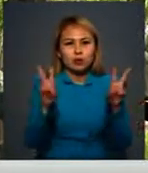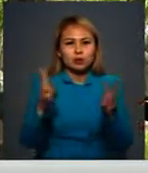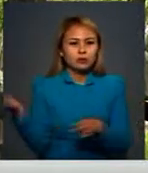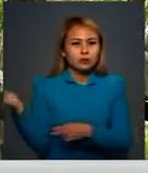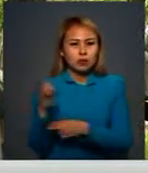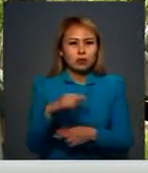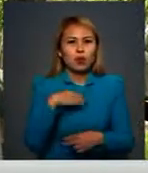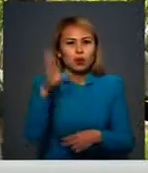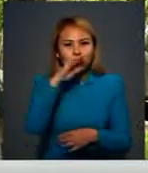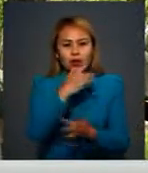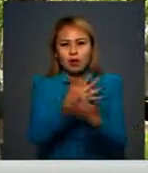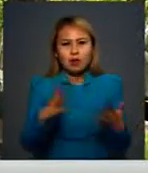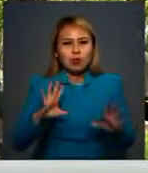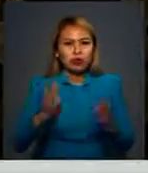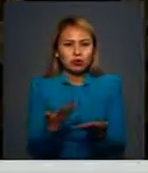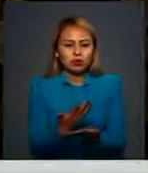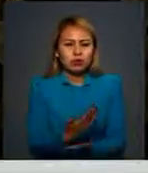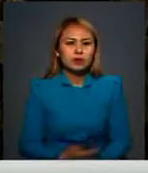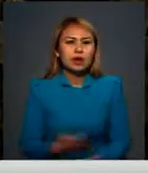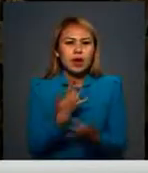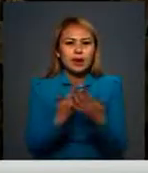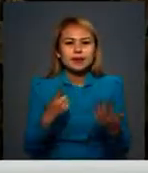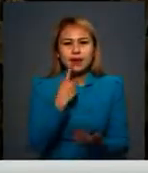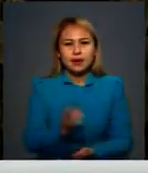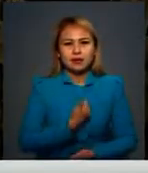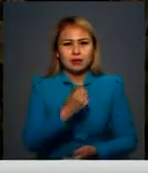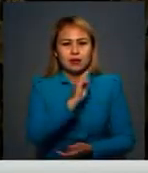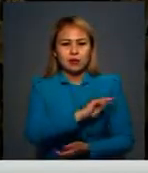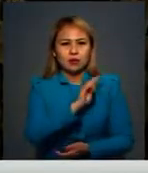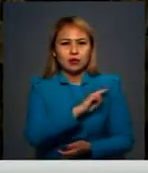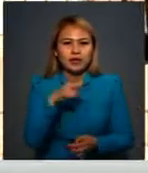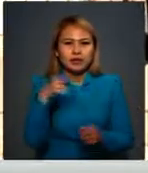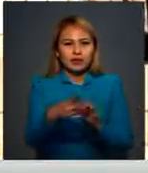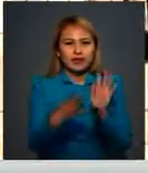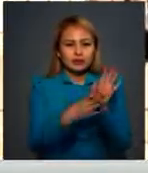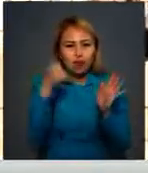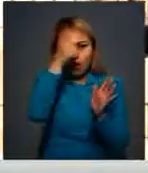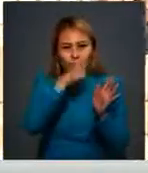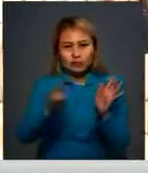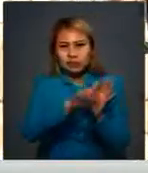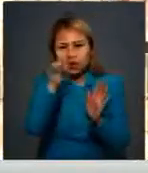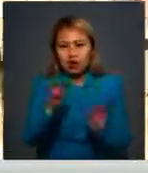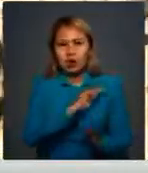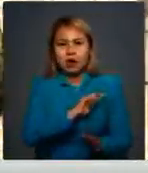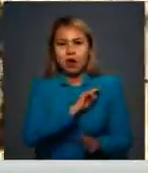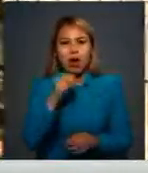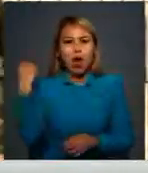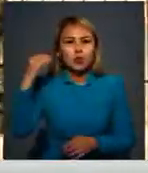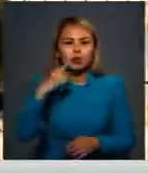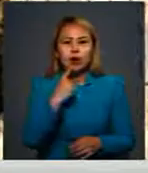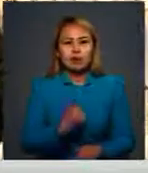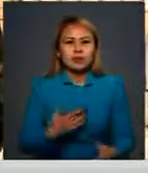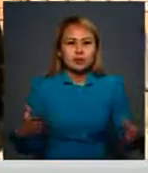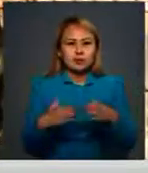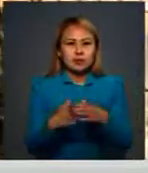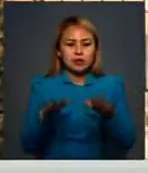келіп үлгергенше түрлі жағдай болуы мүмкін ғой. Әскери қызметін Шыңғыс Қалижанов 2009 жылы бастаған Ақтөбе қаласының әскери бөлімінде қызмет